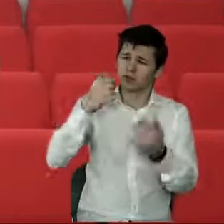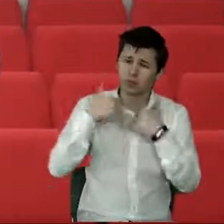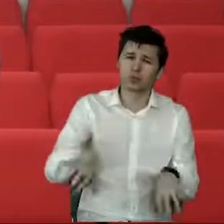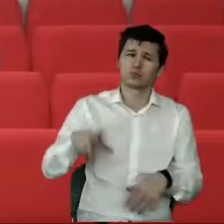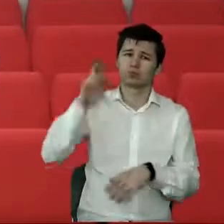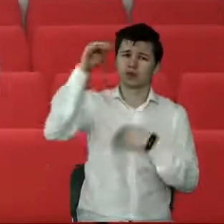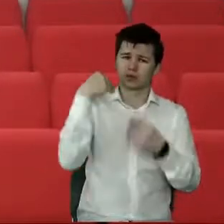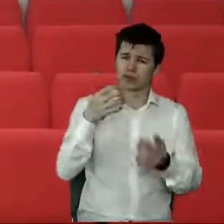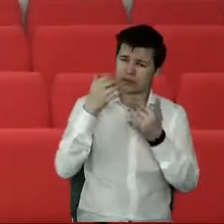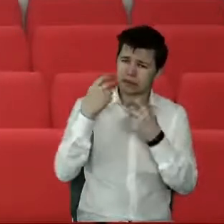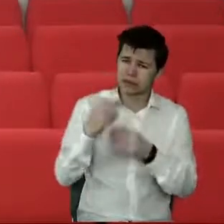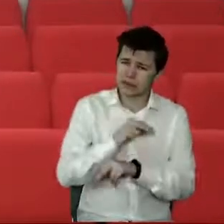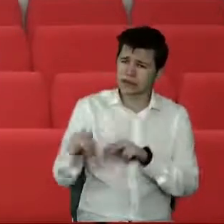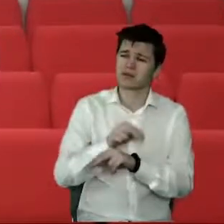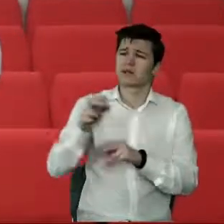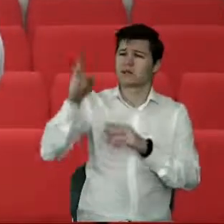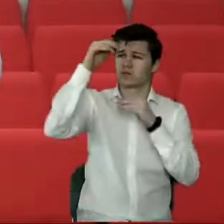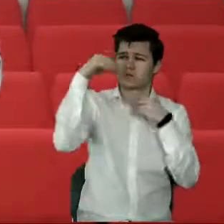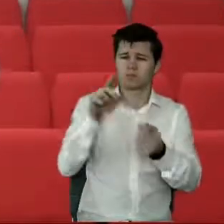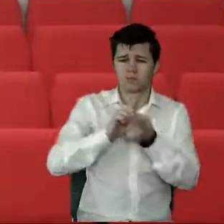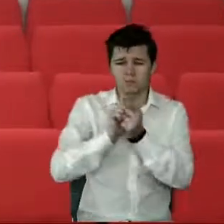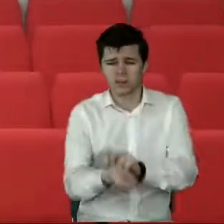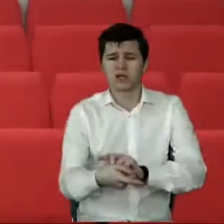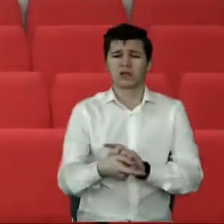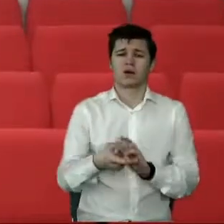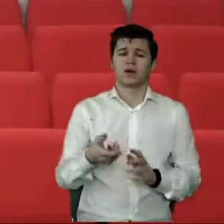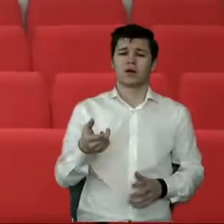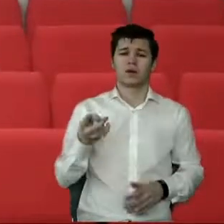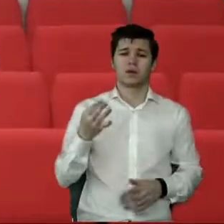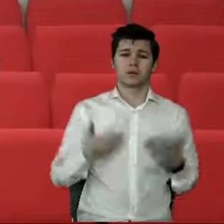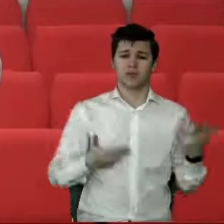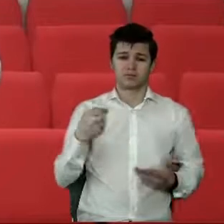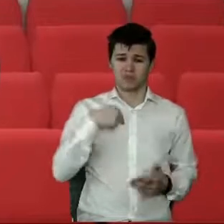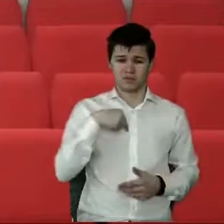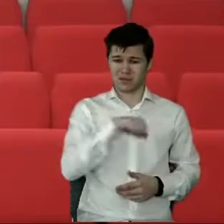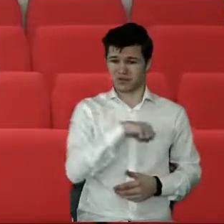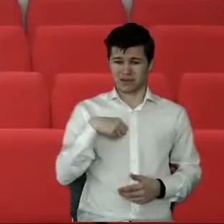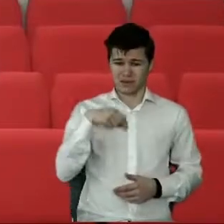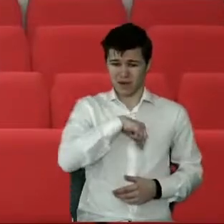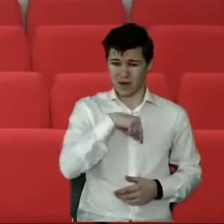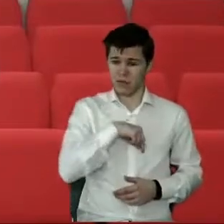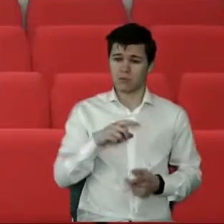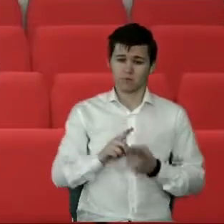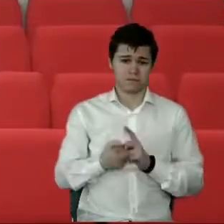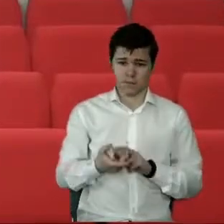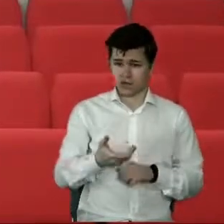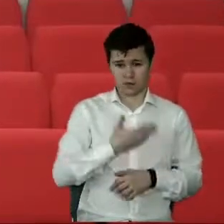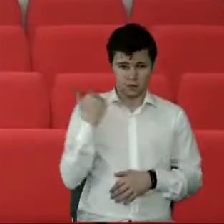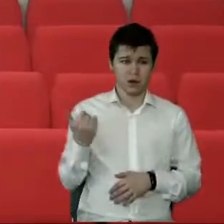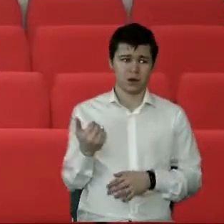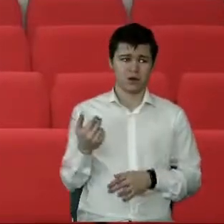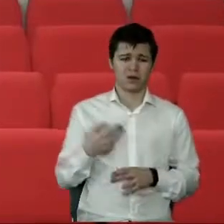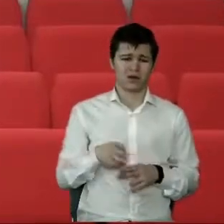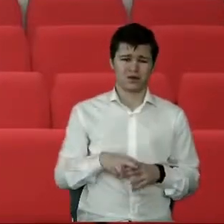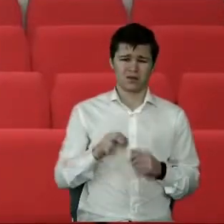Бог исцелял людей, чтобы Бог менял сердца людей. Но если наше собственное сердце не будет изменено, это все